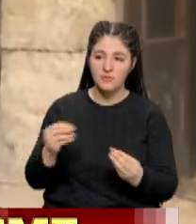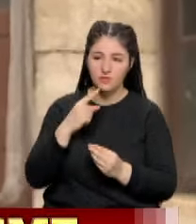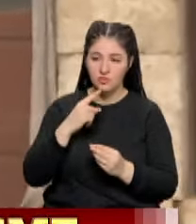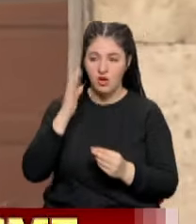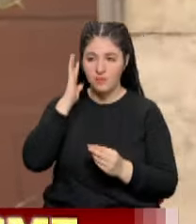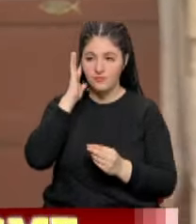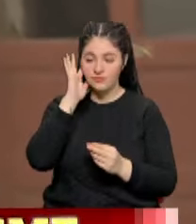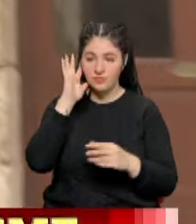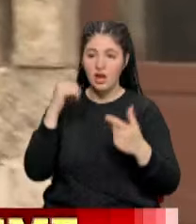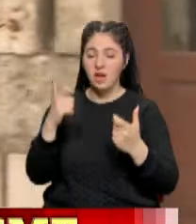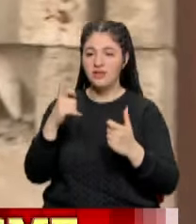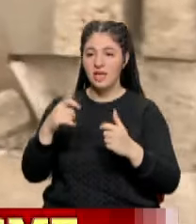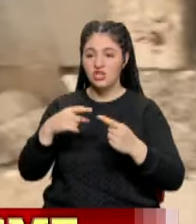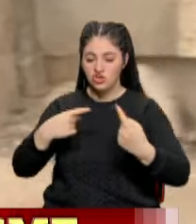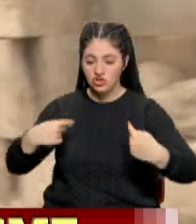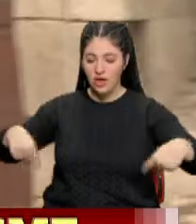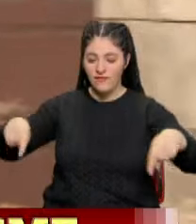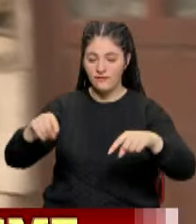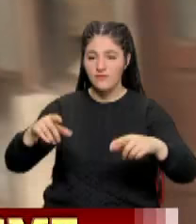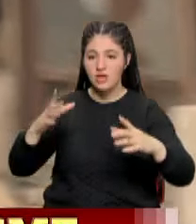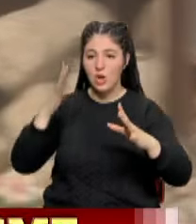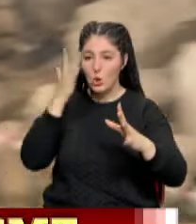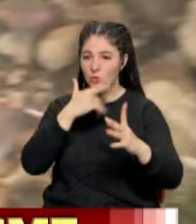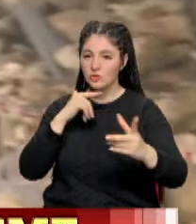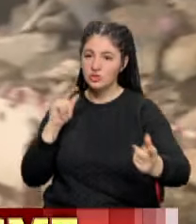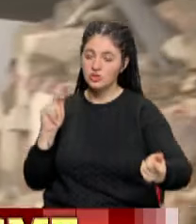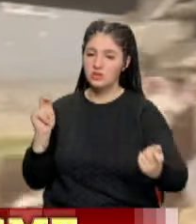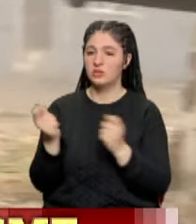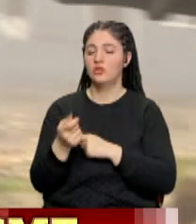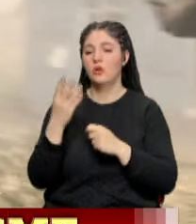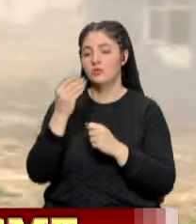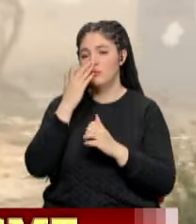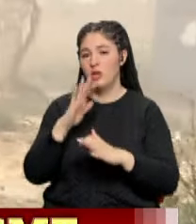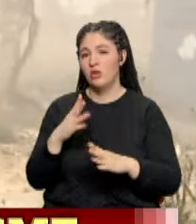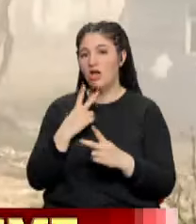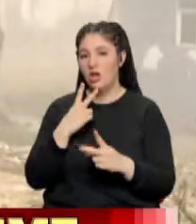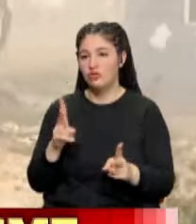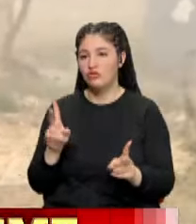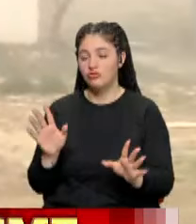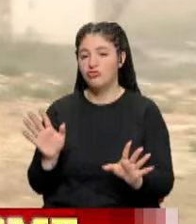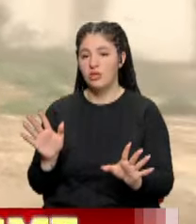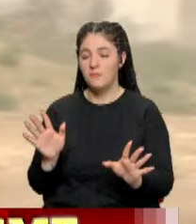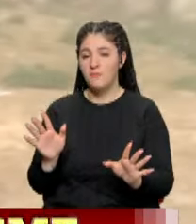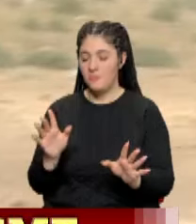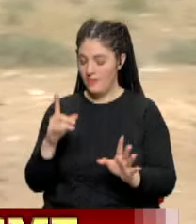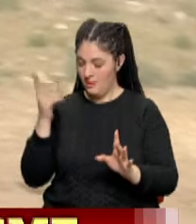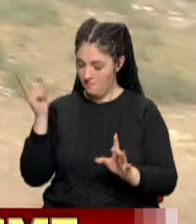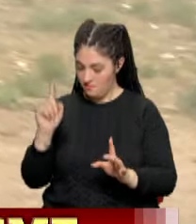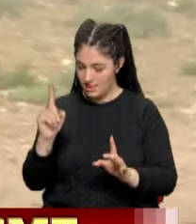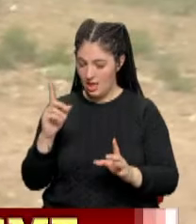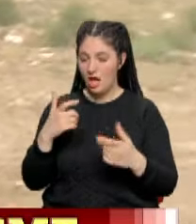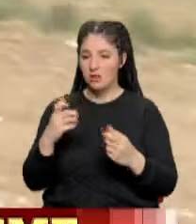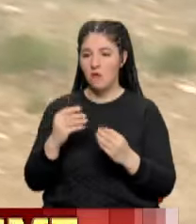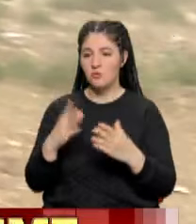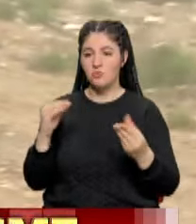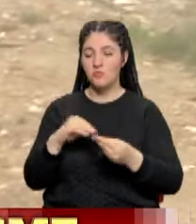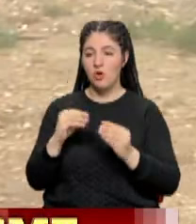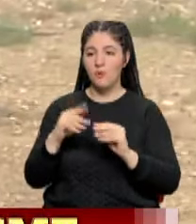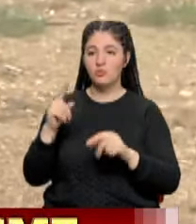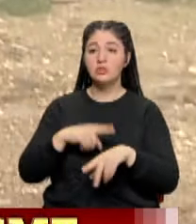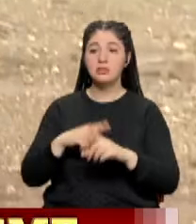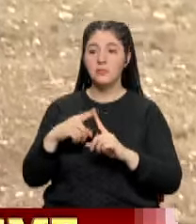diyorlar. Hatay'ın çehresinin artık değiştirilmesi için bekliyorlar açıkçası. Bir de Hatay'ın en büyük sorunu